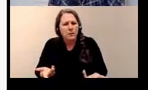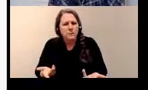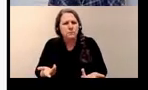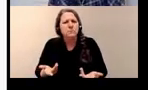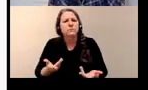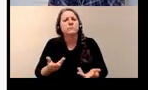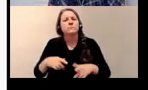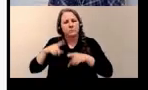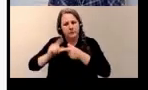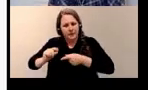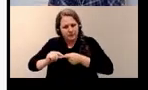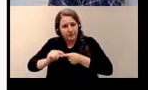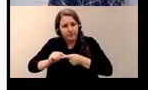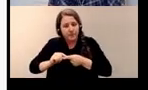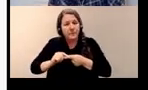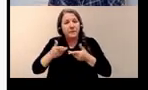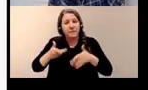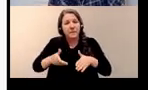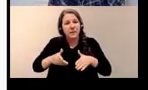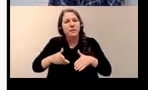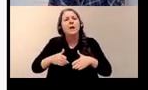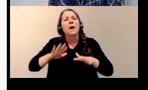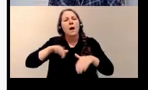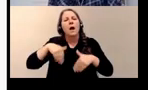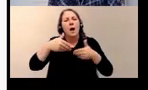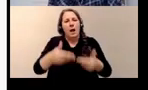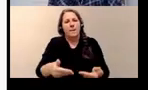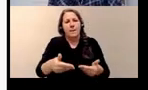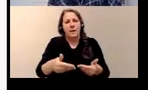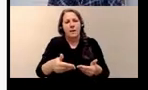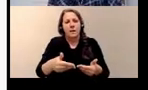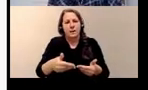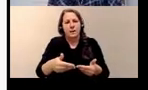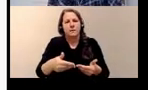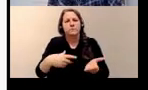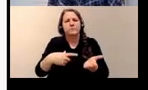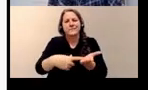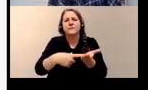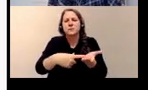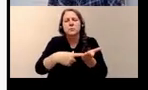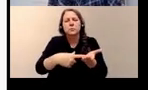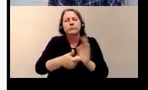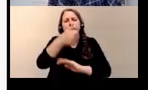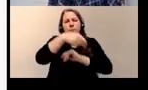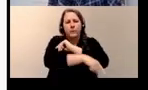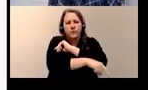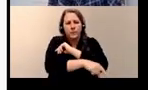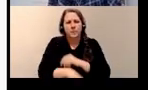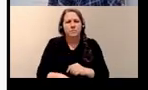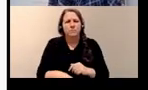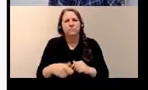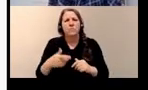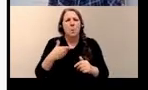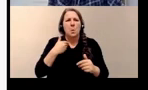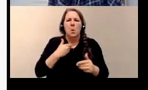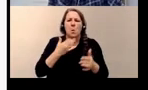un deuxième temps, je pense qu'on aura plus le temps d'aborder ça dans la discussion, de revenir sur certains choix